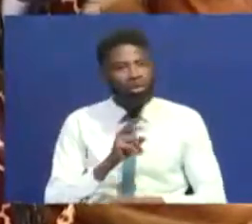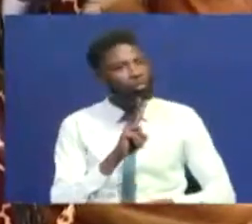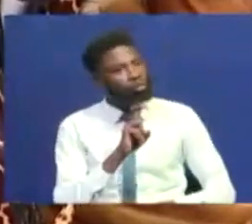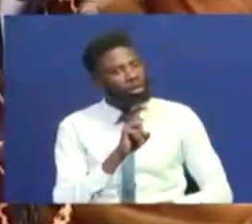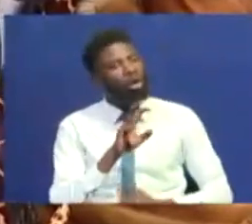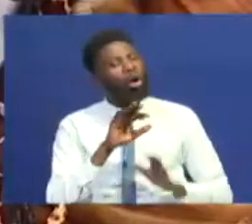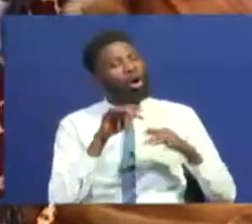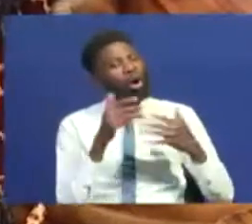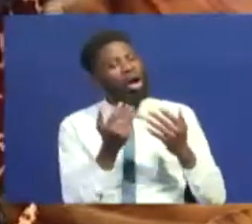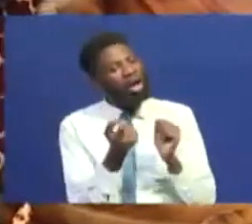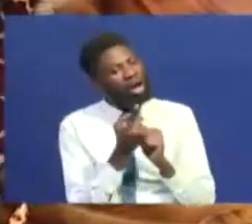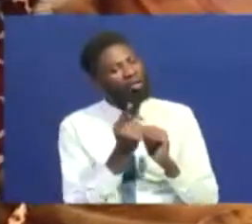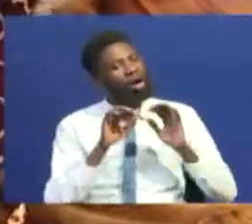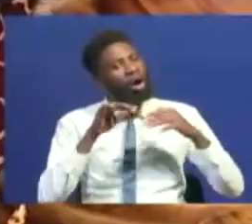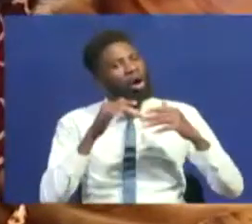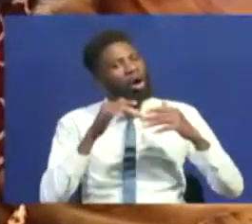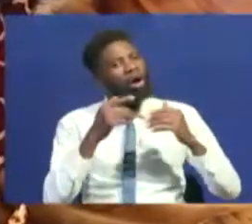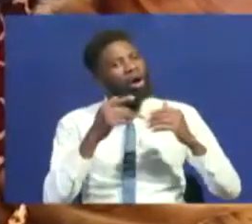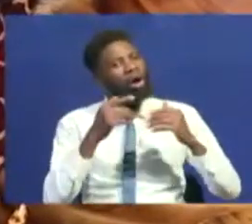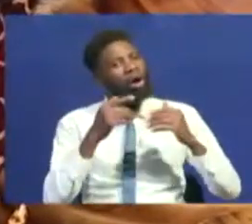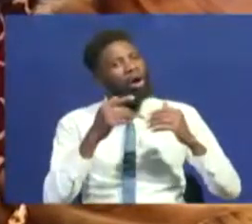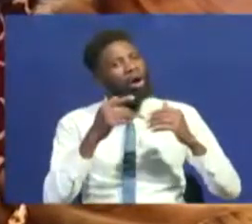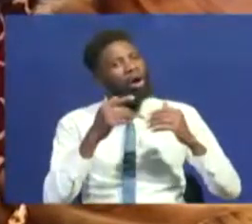11 ama 100. Na